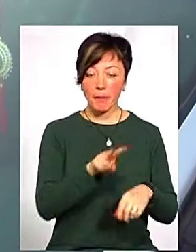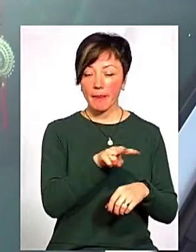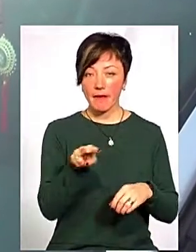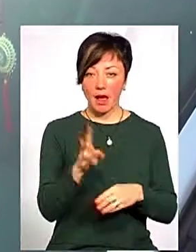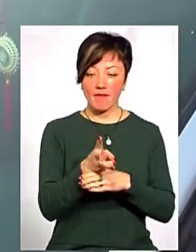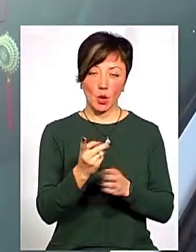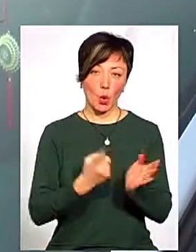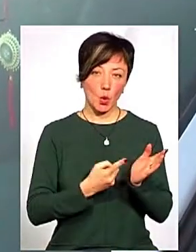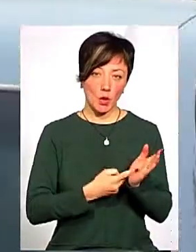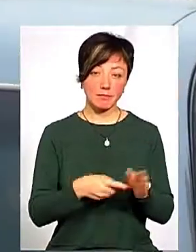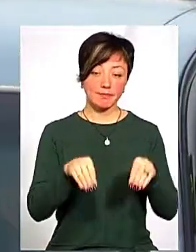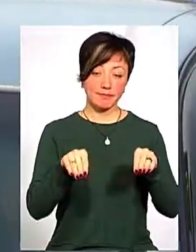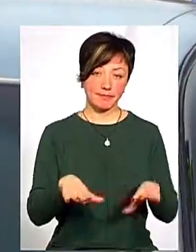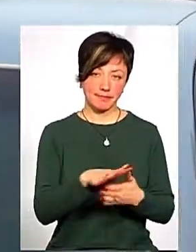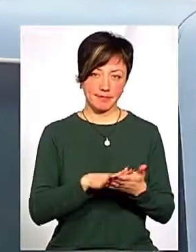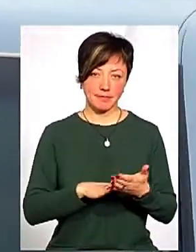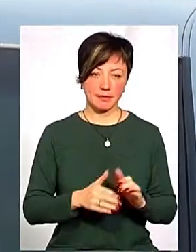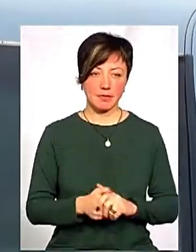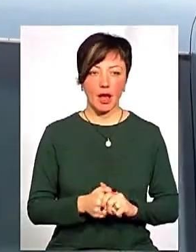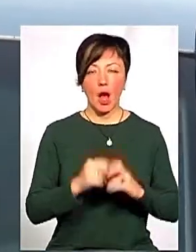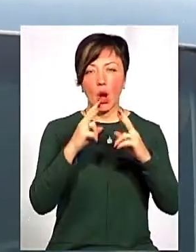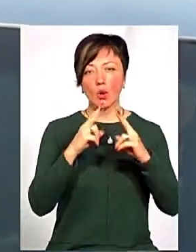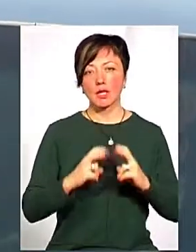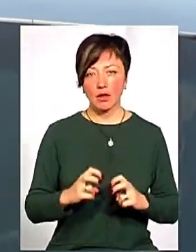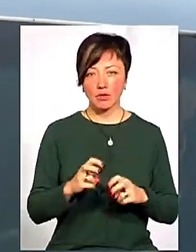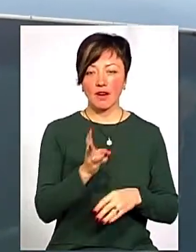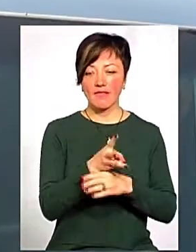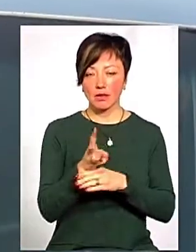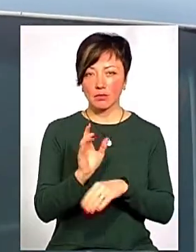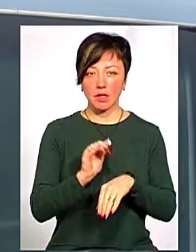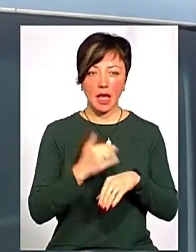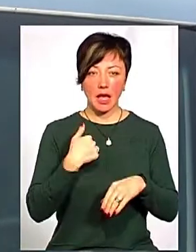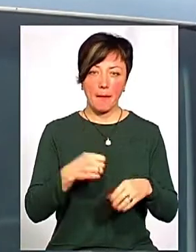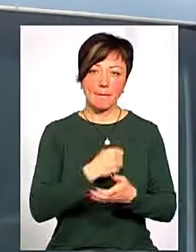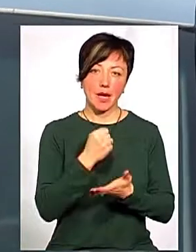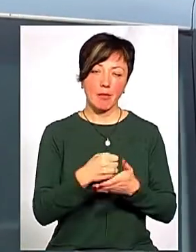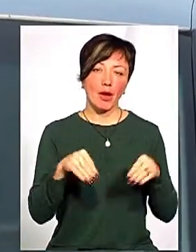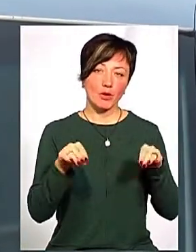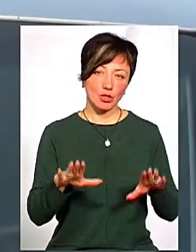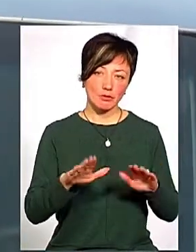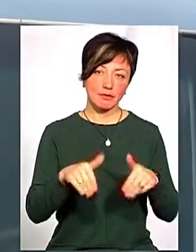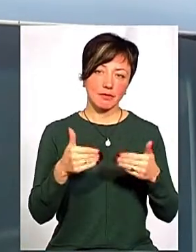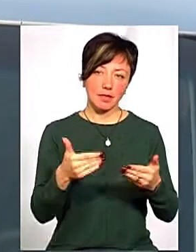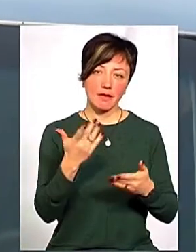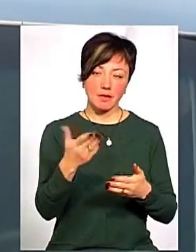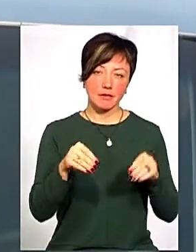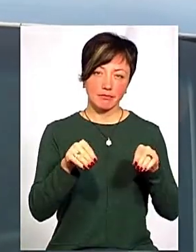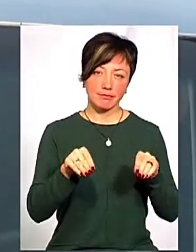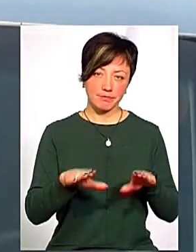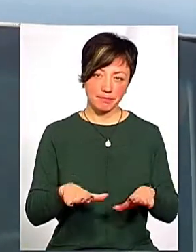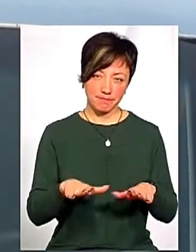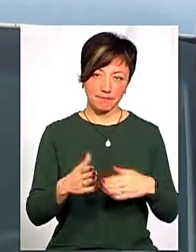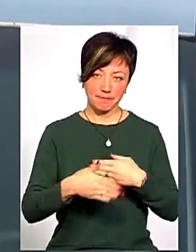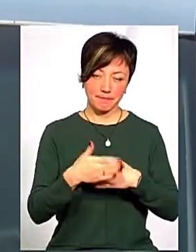відеодоказ. Далі виноситься постанова. Розглянувши відеодоказ, я приймаю рішення для винесення на вас постанови.